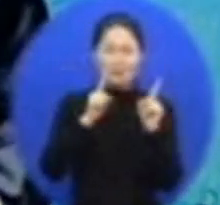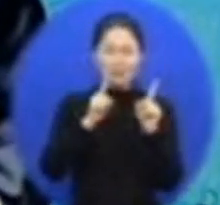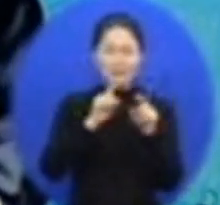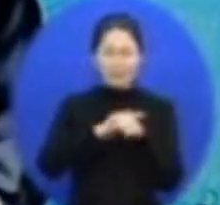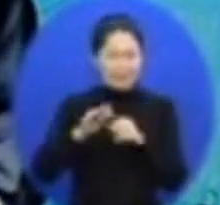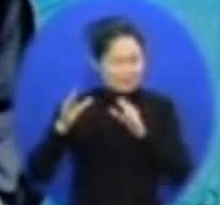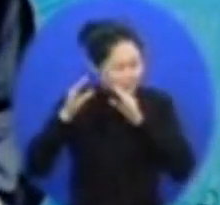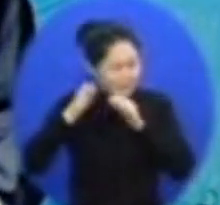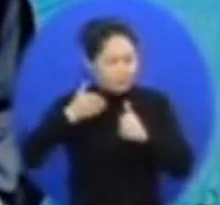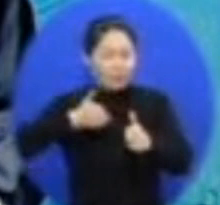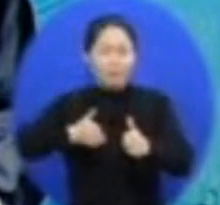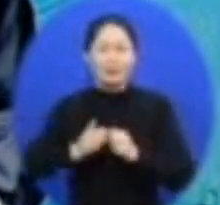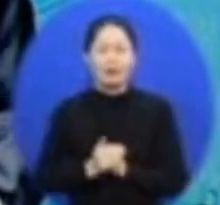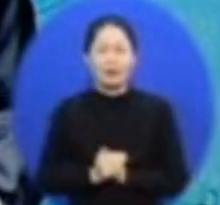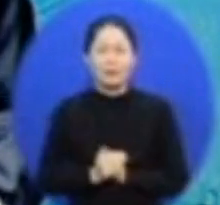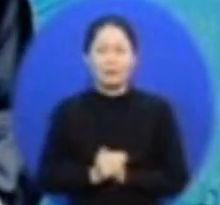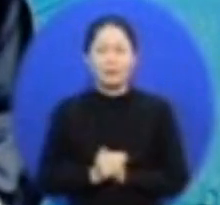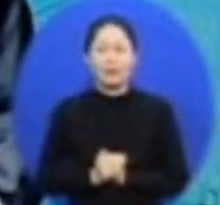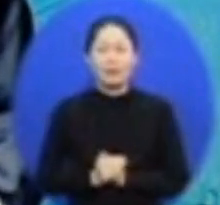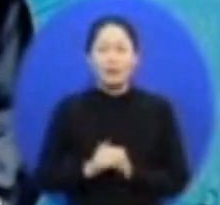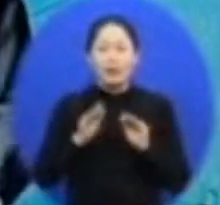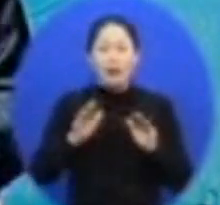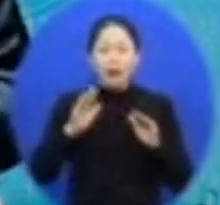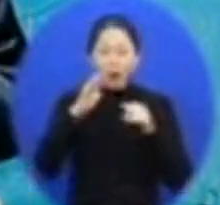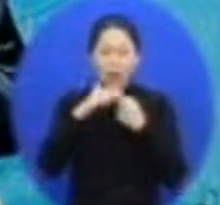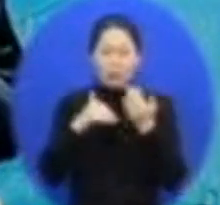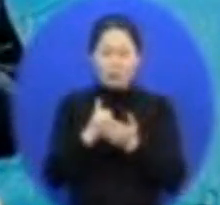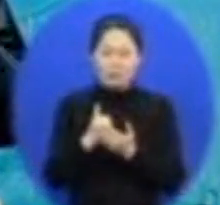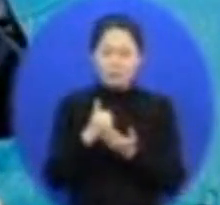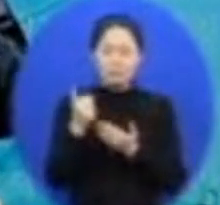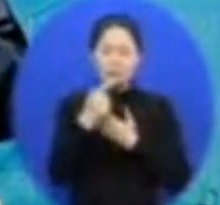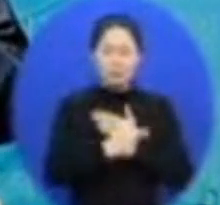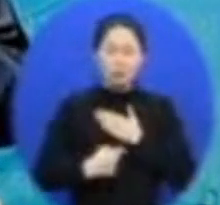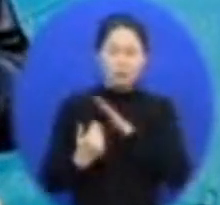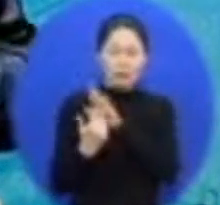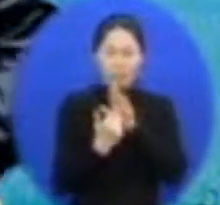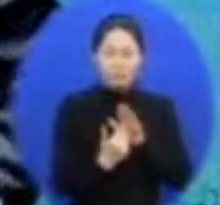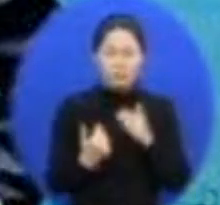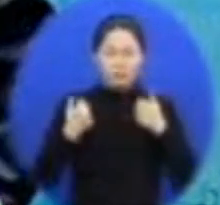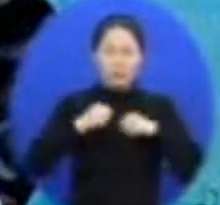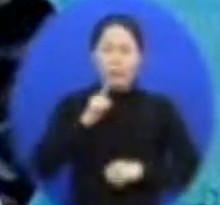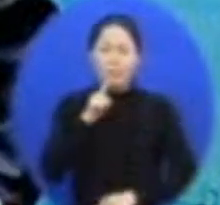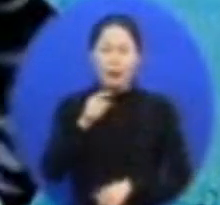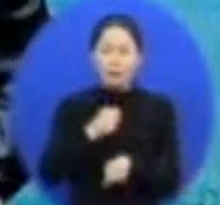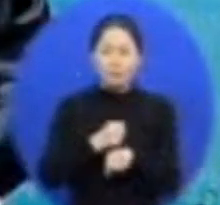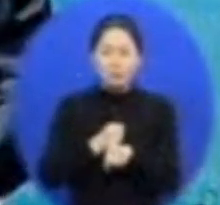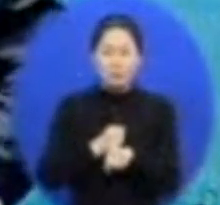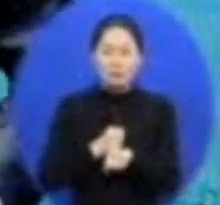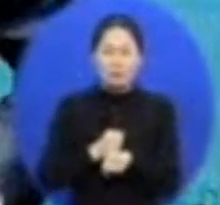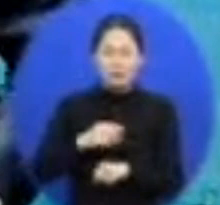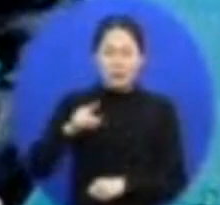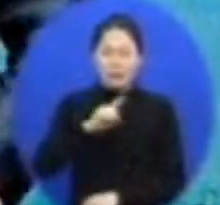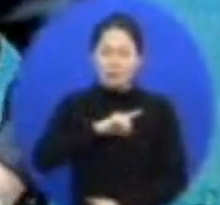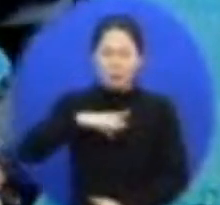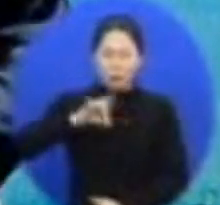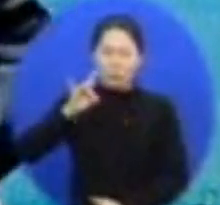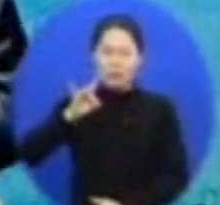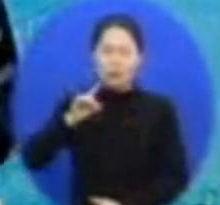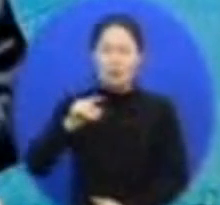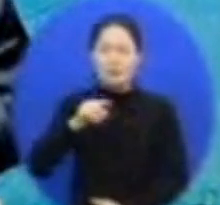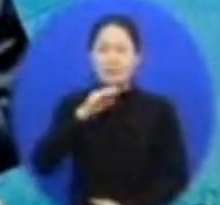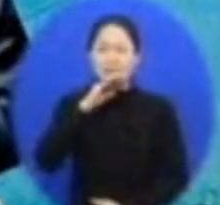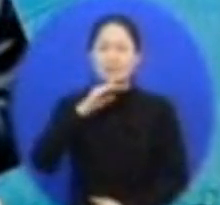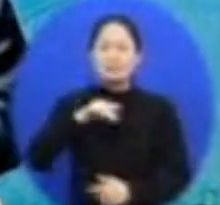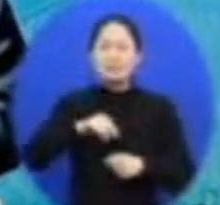바랍니다 자 하나님의 전신갑주를 입으라 고 하시면서 14절에 제일 먼저 진리의 허리띠를